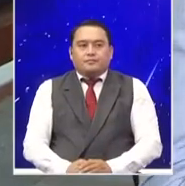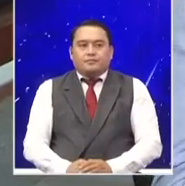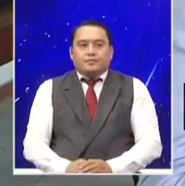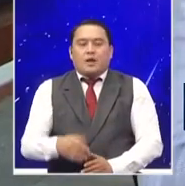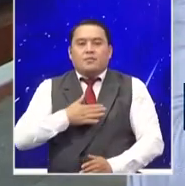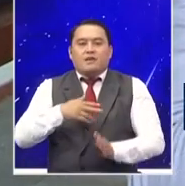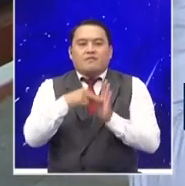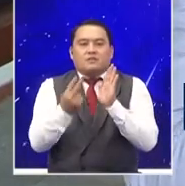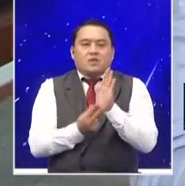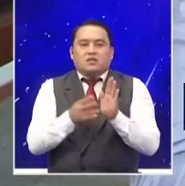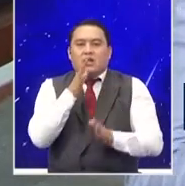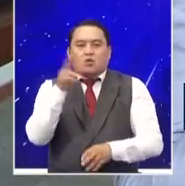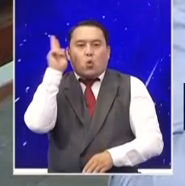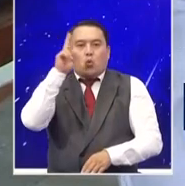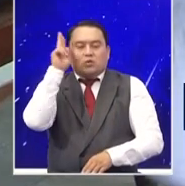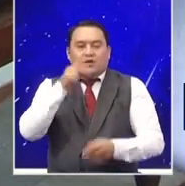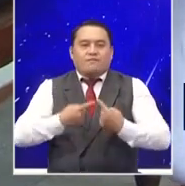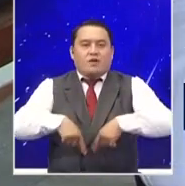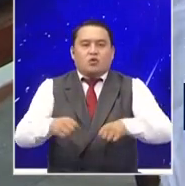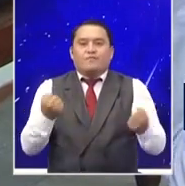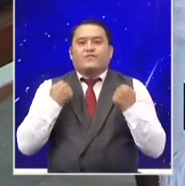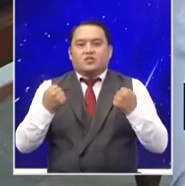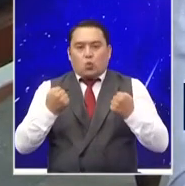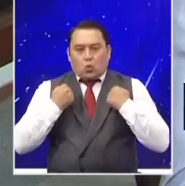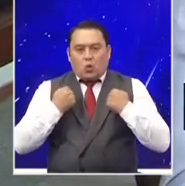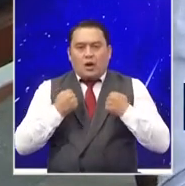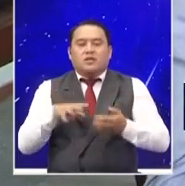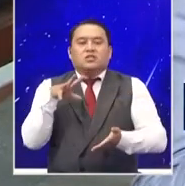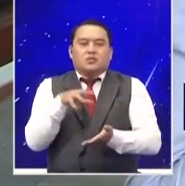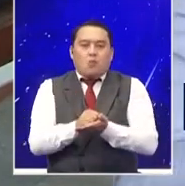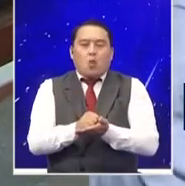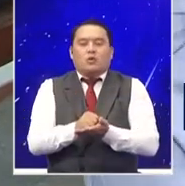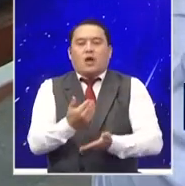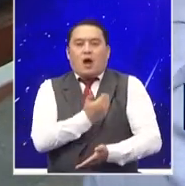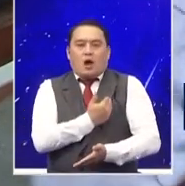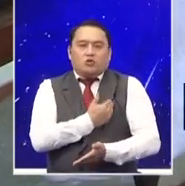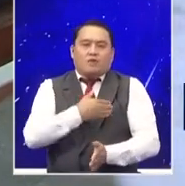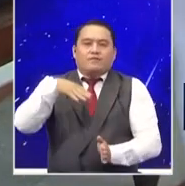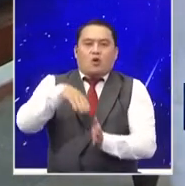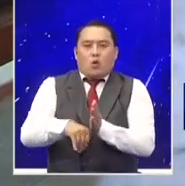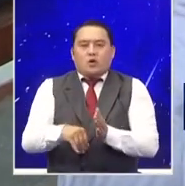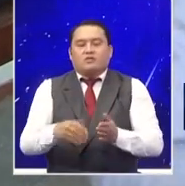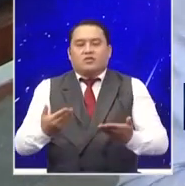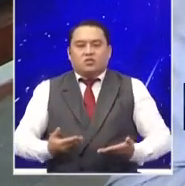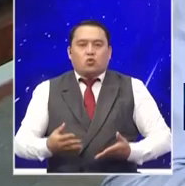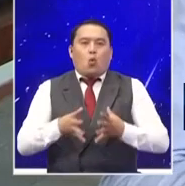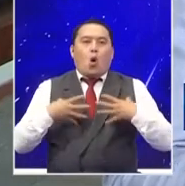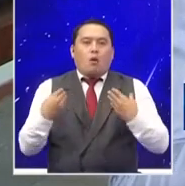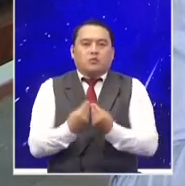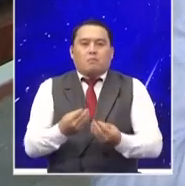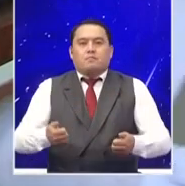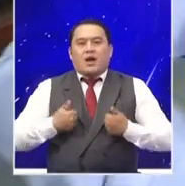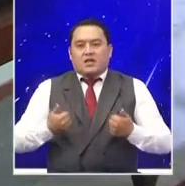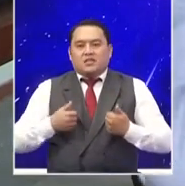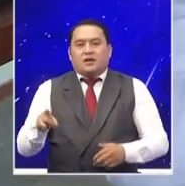Мне 18 лет. Учусь на факультете физической культуры. Помимо спортивной карьеры, я хочу внести свой вклад в жизнь общества и быть